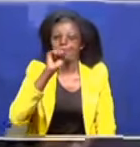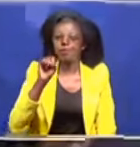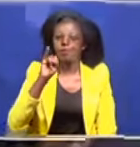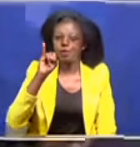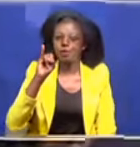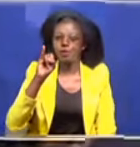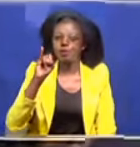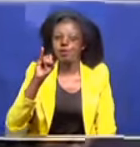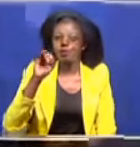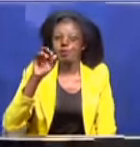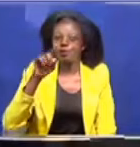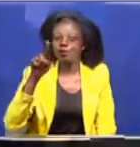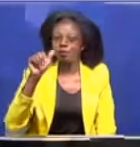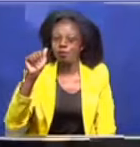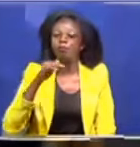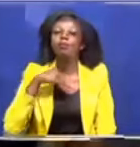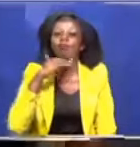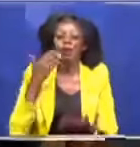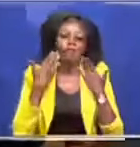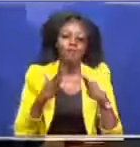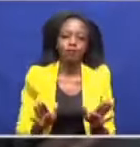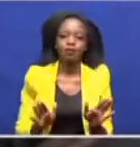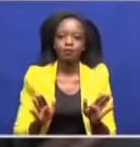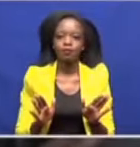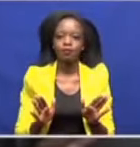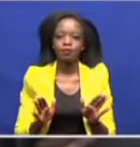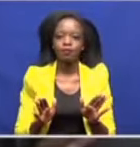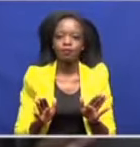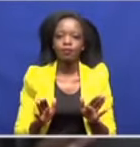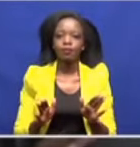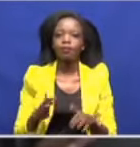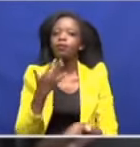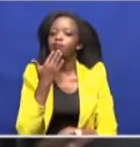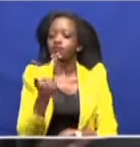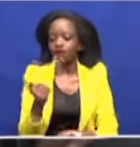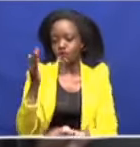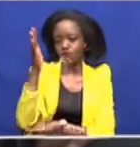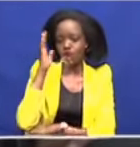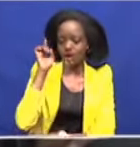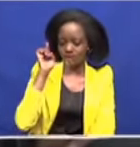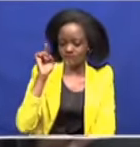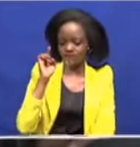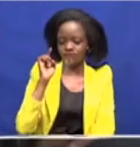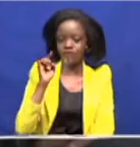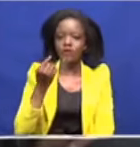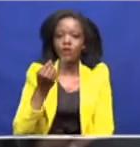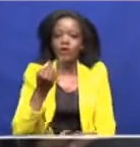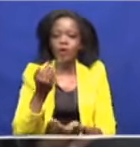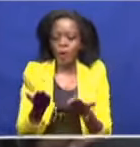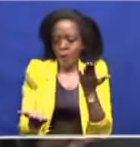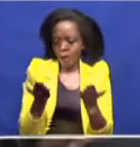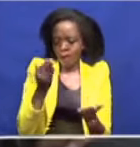tayari amekufa. Na kwa hivyo yule ambaye alijiita mwana wa Mungu, yeye aliyejifananisha na